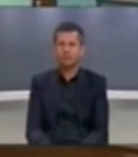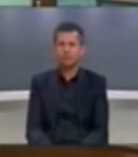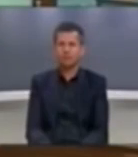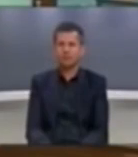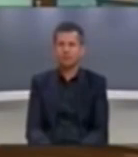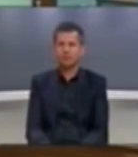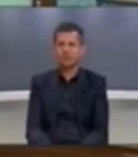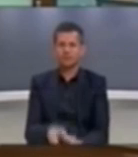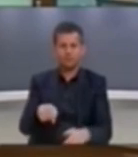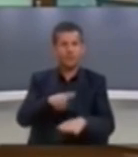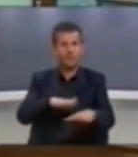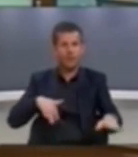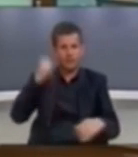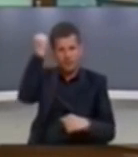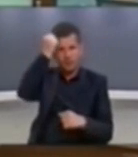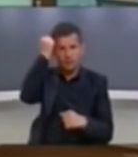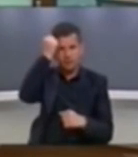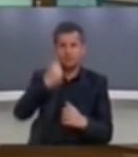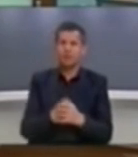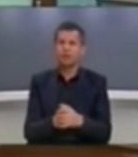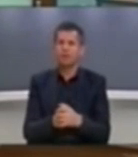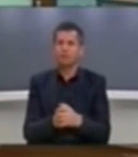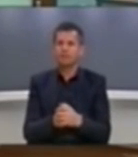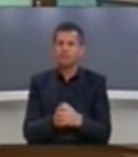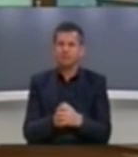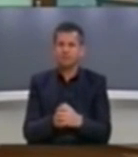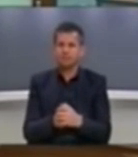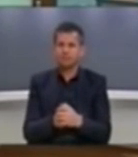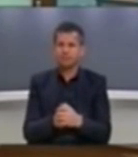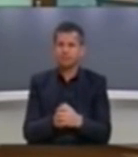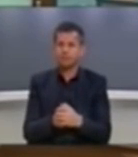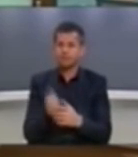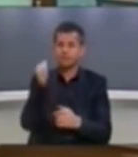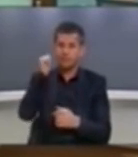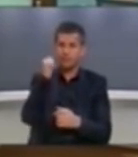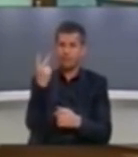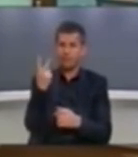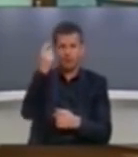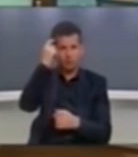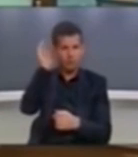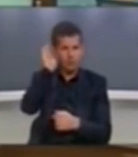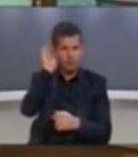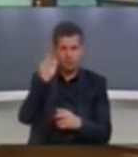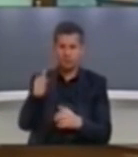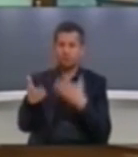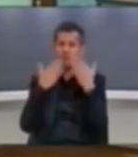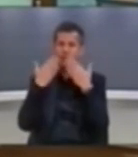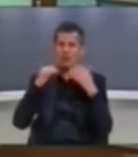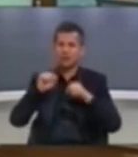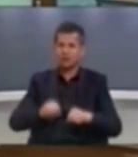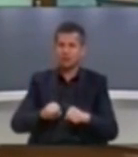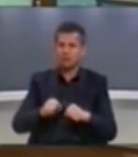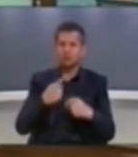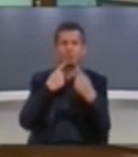Deputet Kuvendit Republikës Kosovës, dje të dy kryeministrat e Kosovës e shfrytzuan mbledhjen e qeverisë për